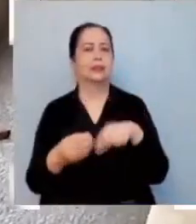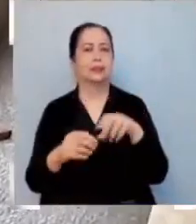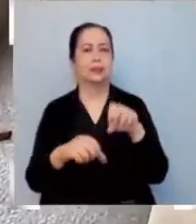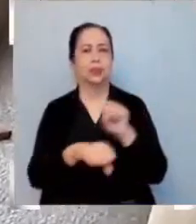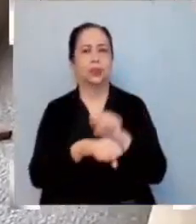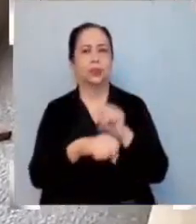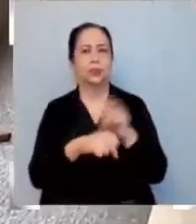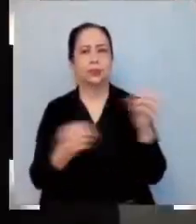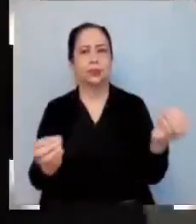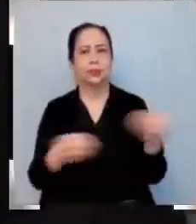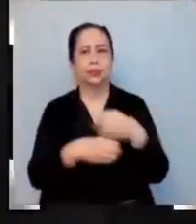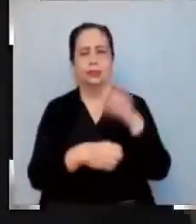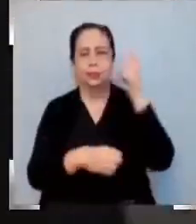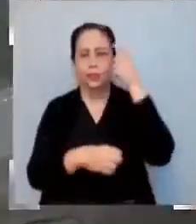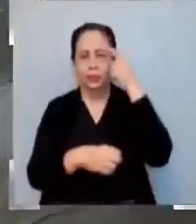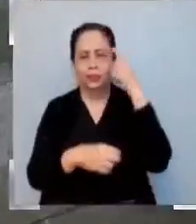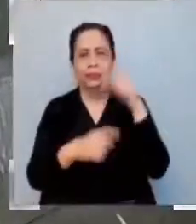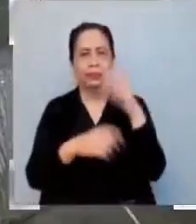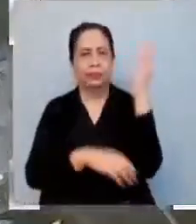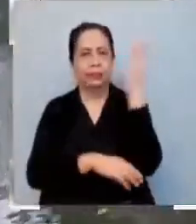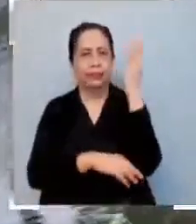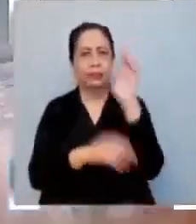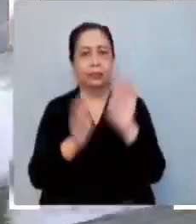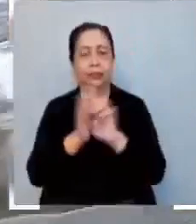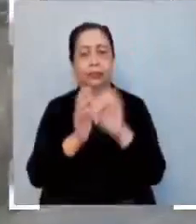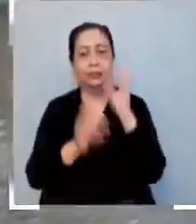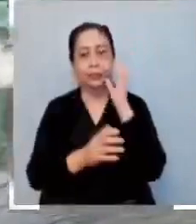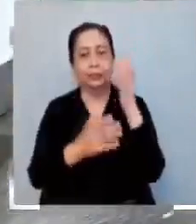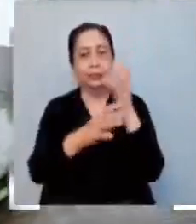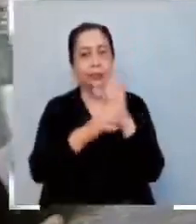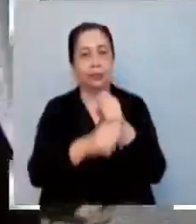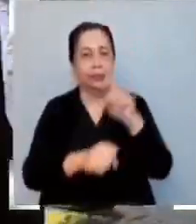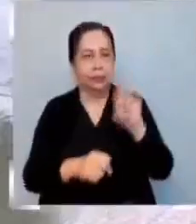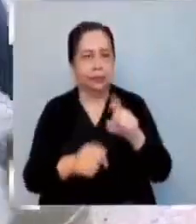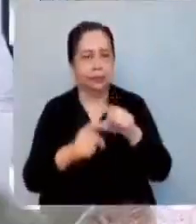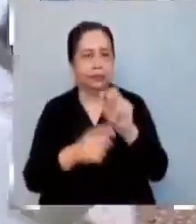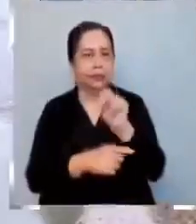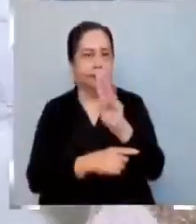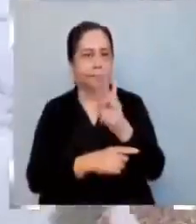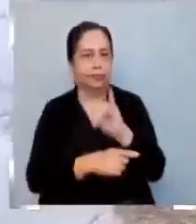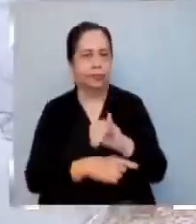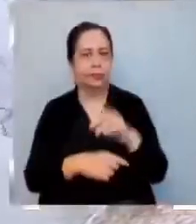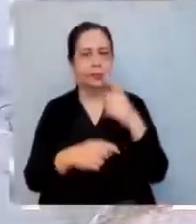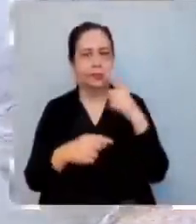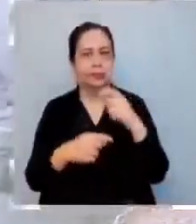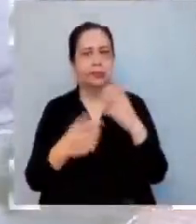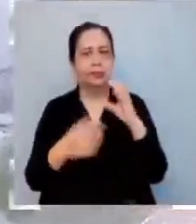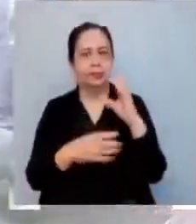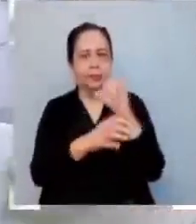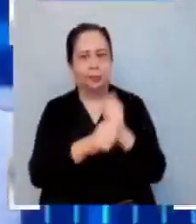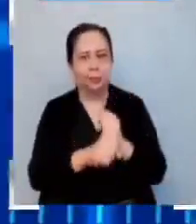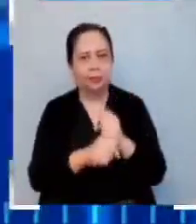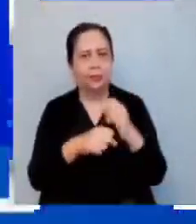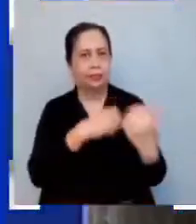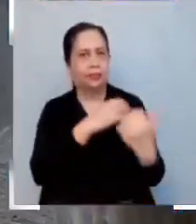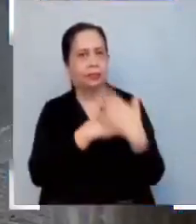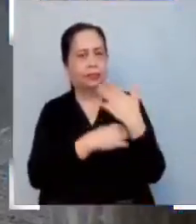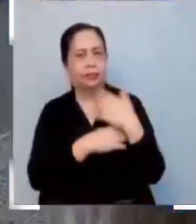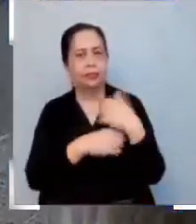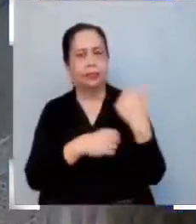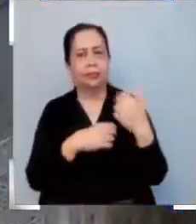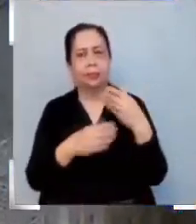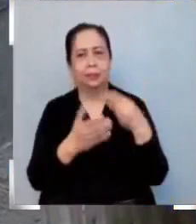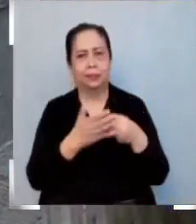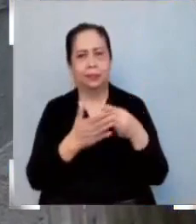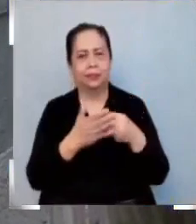offices bandang tanghali. Tulad ni Karina na kukuha raw sana ng NBI clearance para maklaim ang ipinadalang remittance sa kanya. Paano